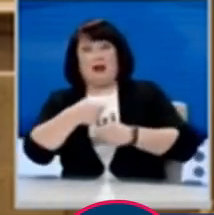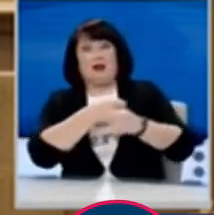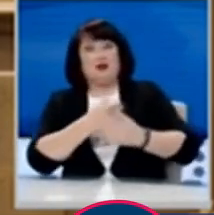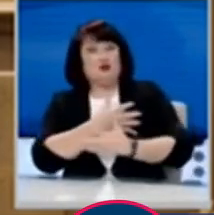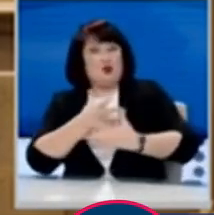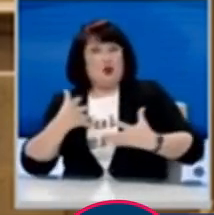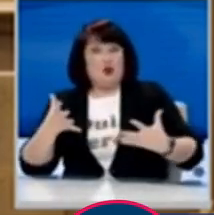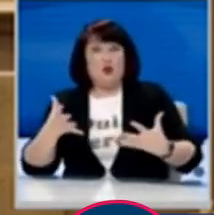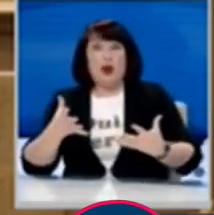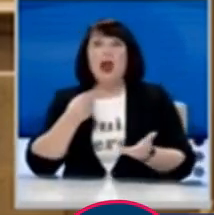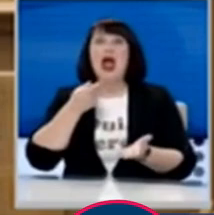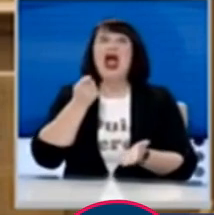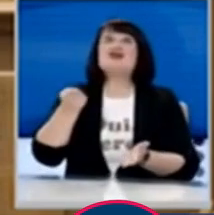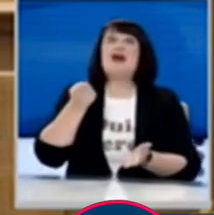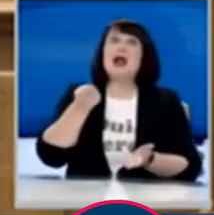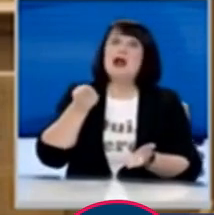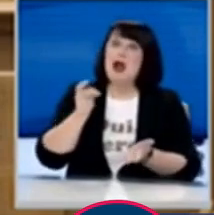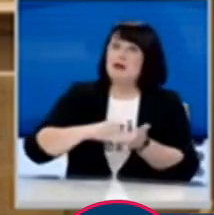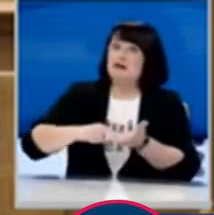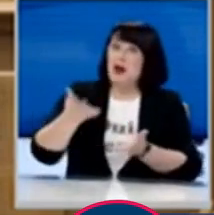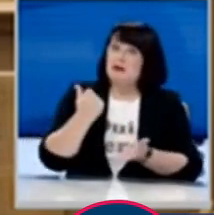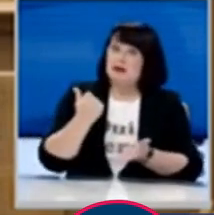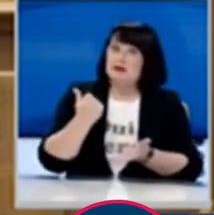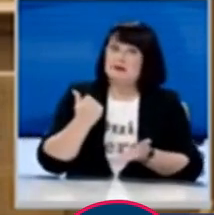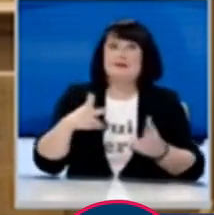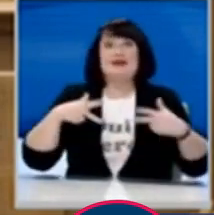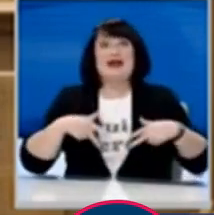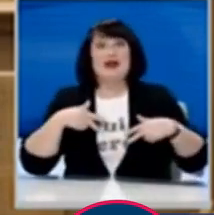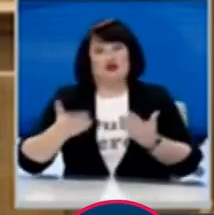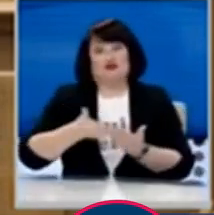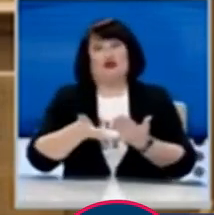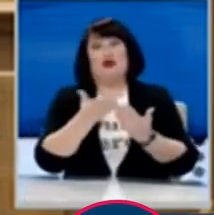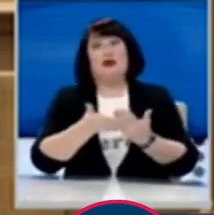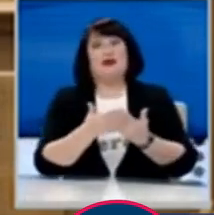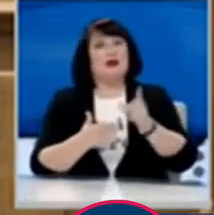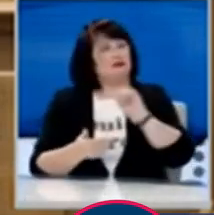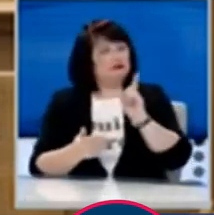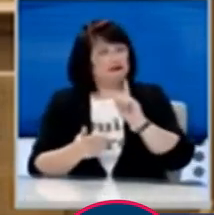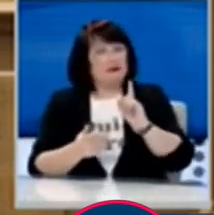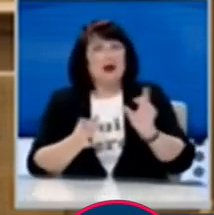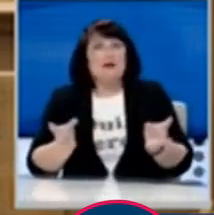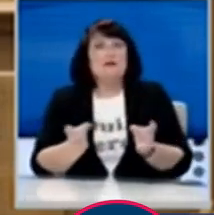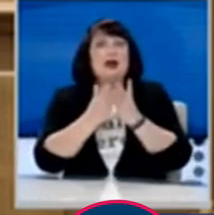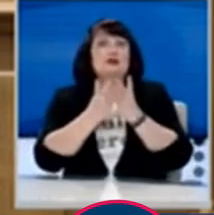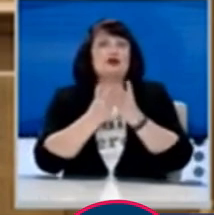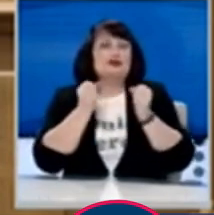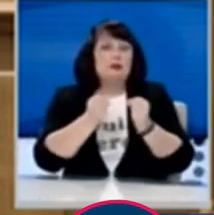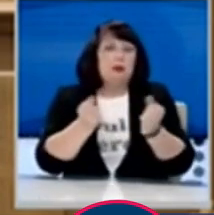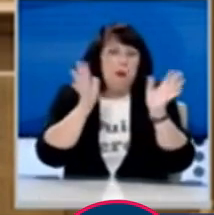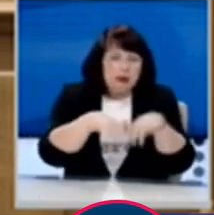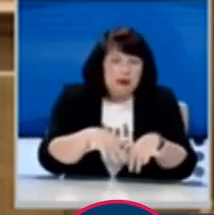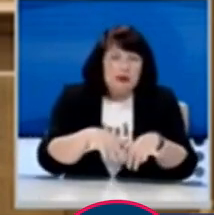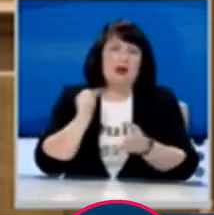πορεύεται ανασφάλιστη, επειδή πάντα θα υπάρχει το κράτος πατερούλης να την αποζημιώσει σε μια περίπτωση φυσικής